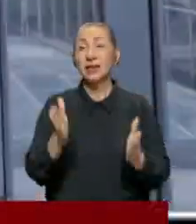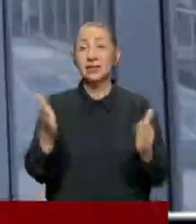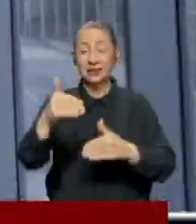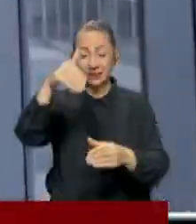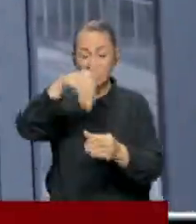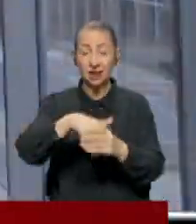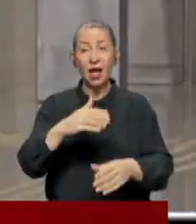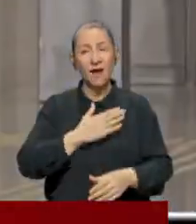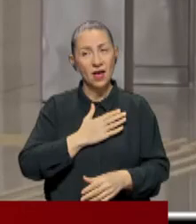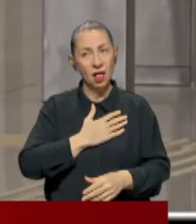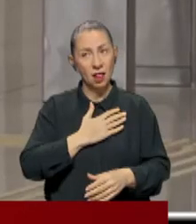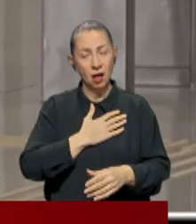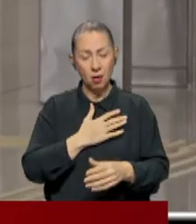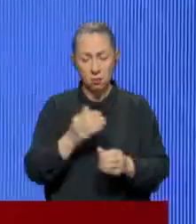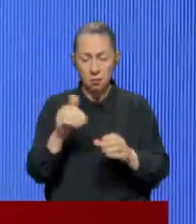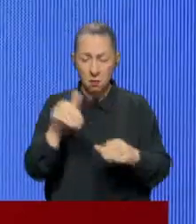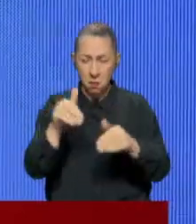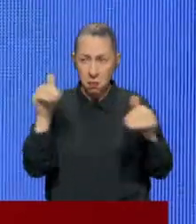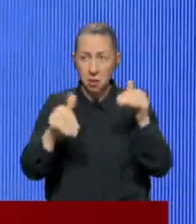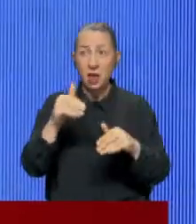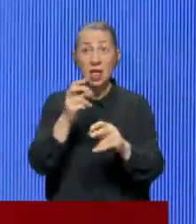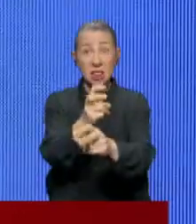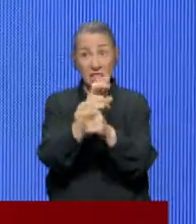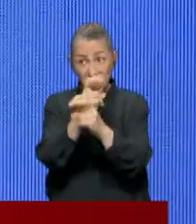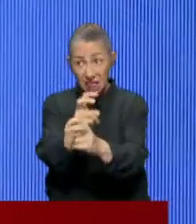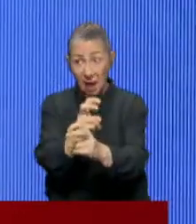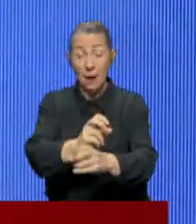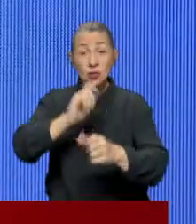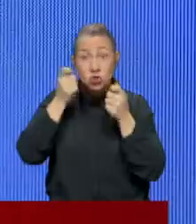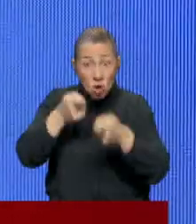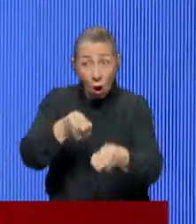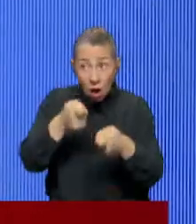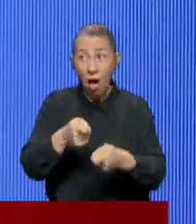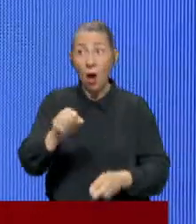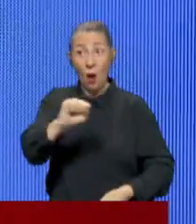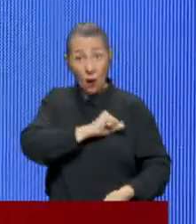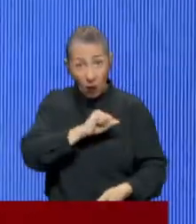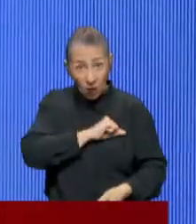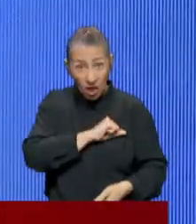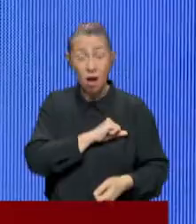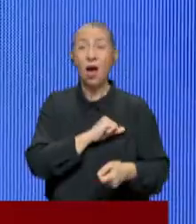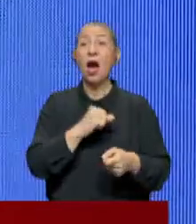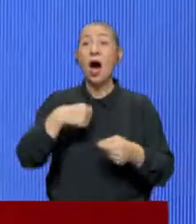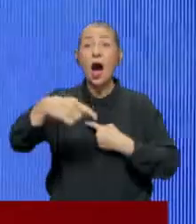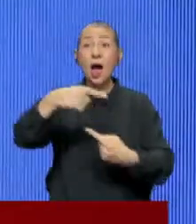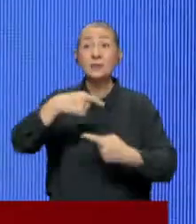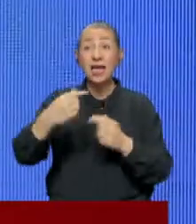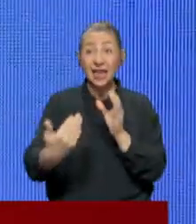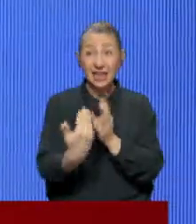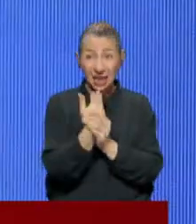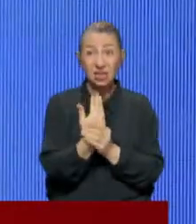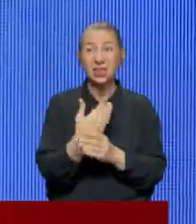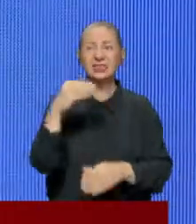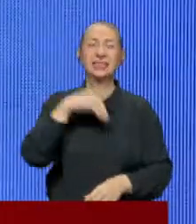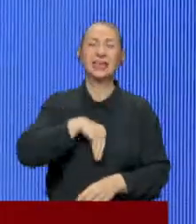Sandıkları evvelallah patlatacağız değil mi? Tehditle, baskıyla, korkuyla aramıza